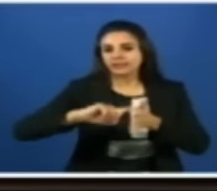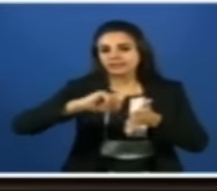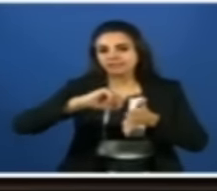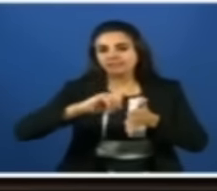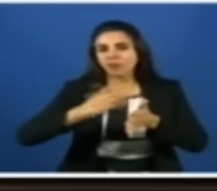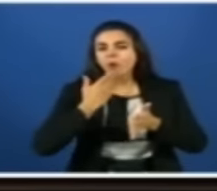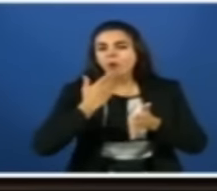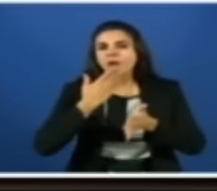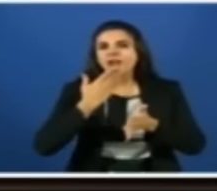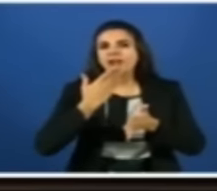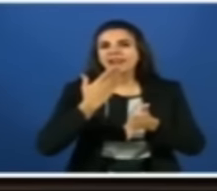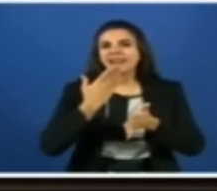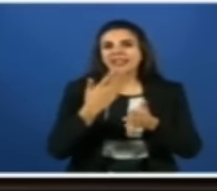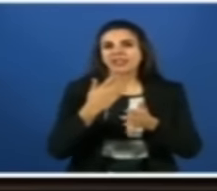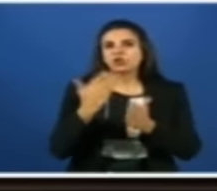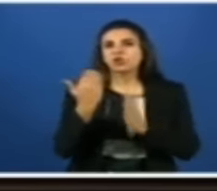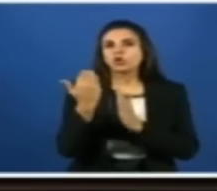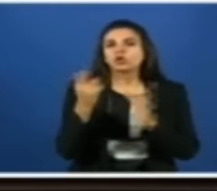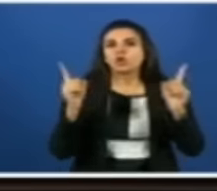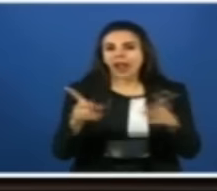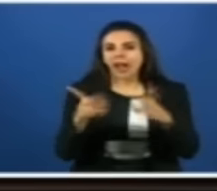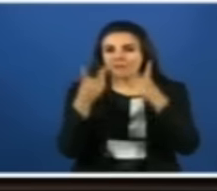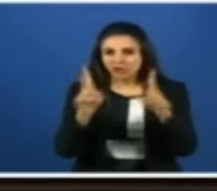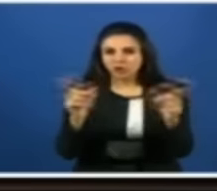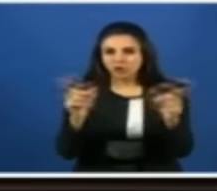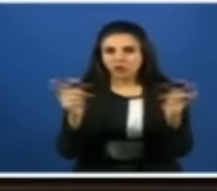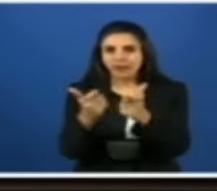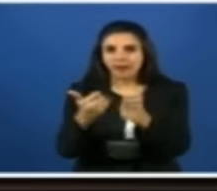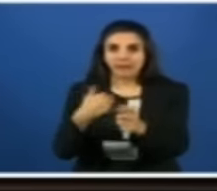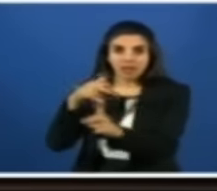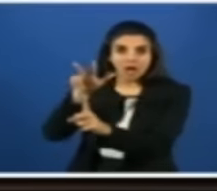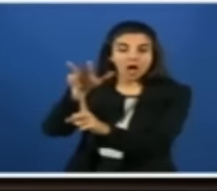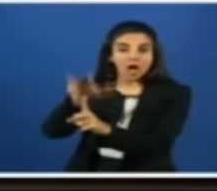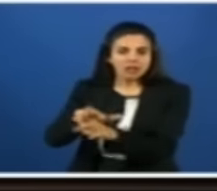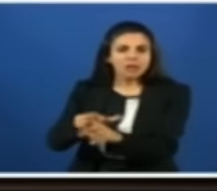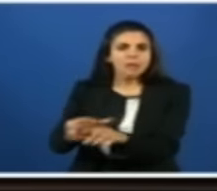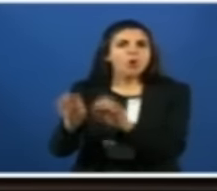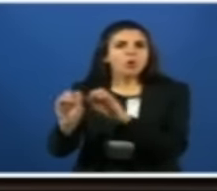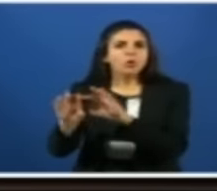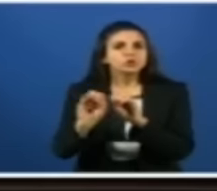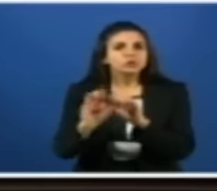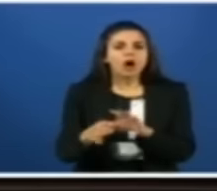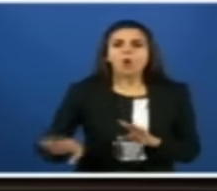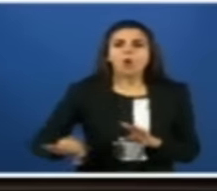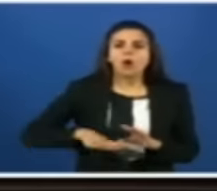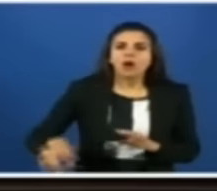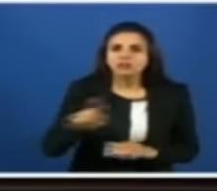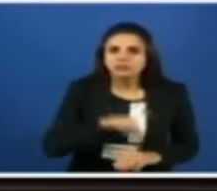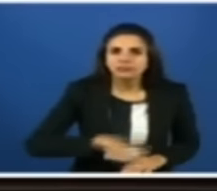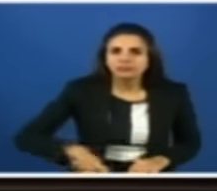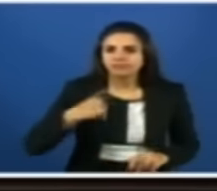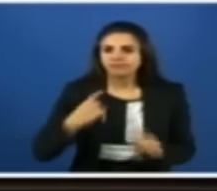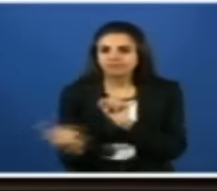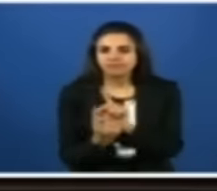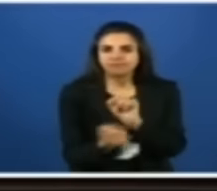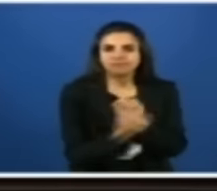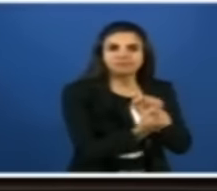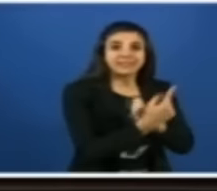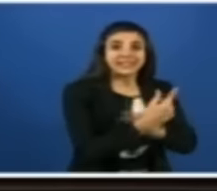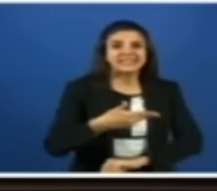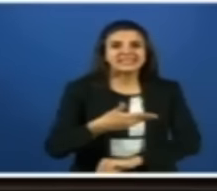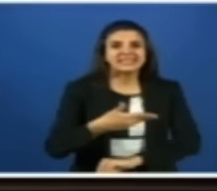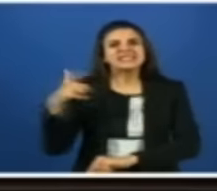yıl açılış toplantısına katıldık. Hocalarla, öğrencilerle,